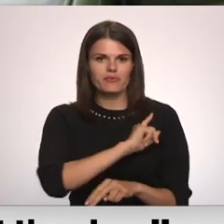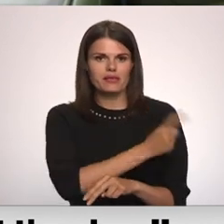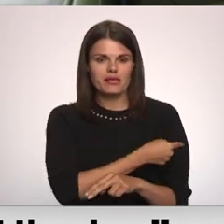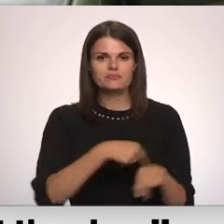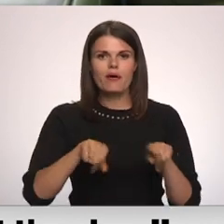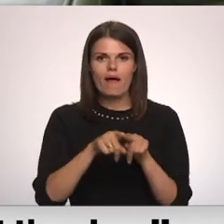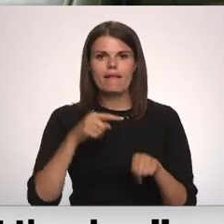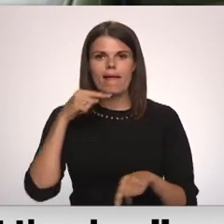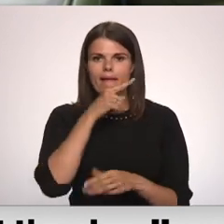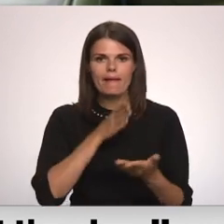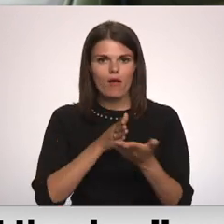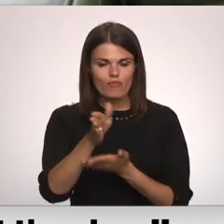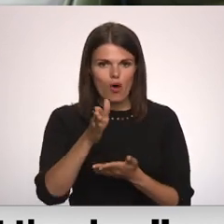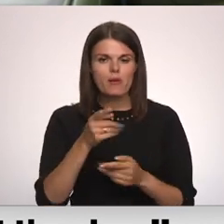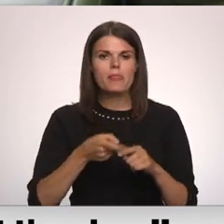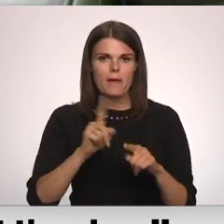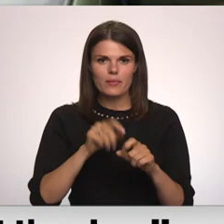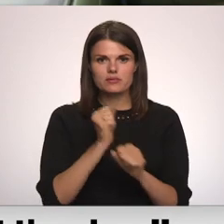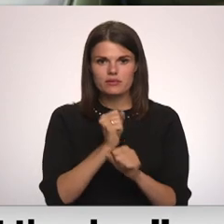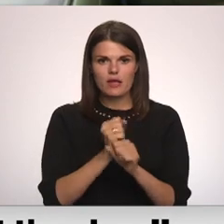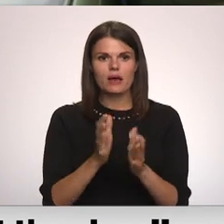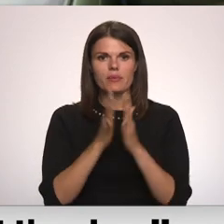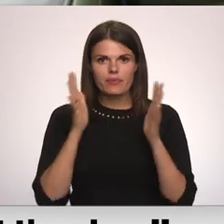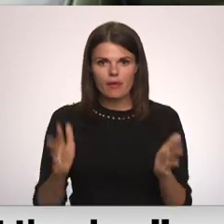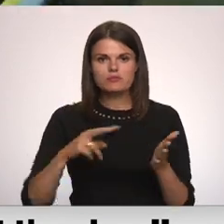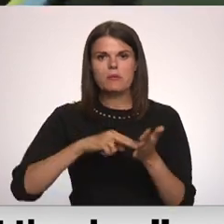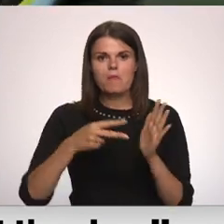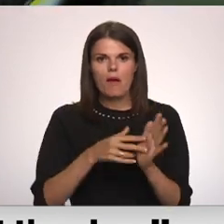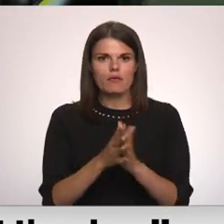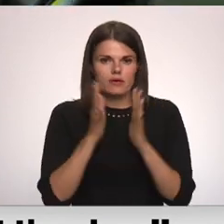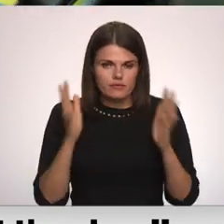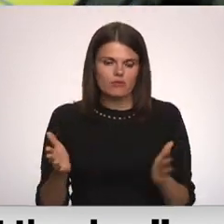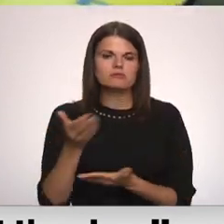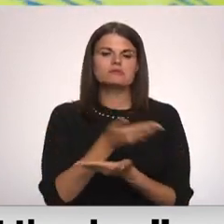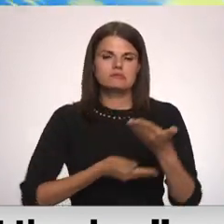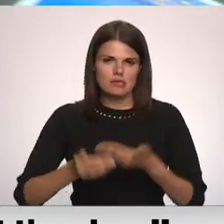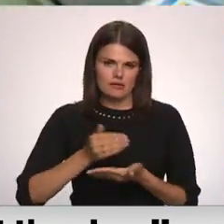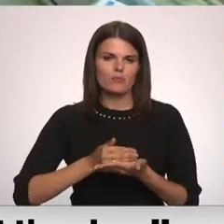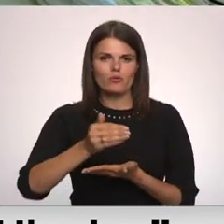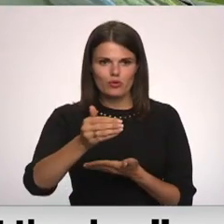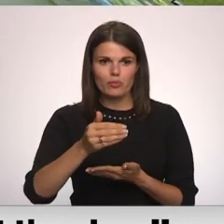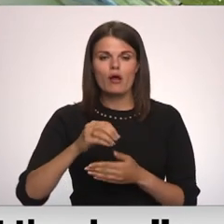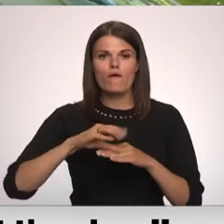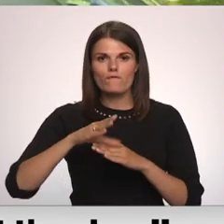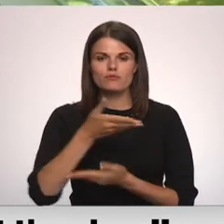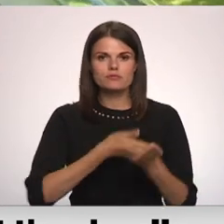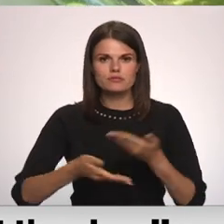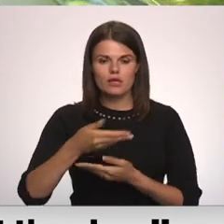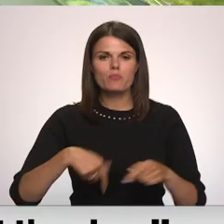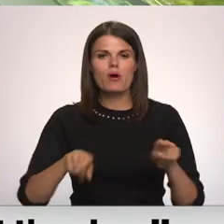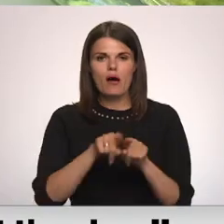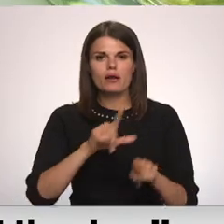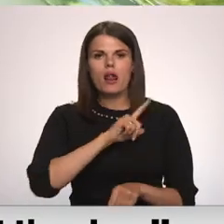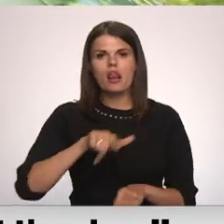sfērā. Tāpēc darba ir ļoti daudz, plāni lieli, sadarbosimies tālāk. Fonds sadarbojas arī ar Latvijas labdarības organizācijām,